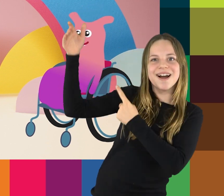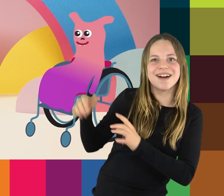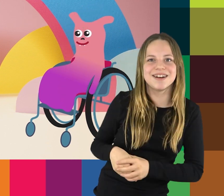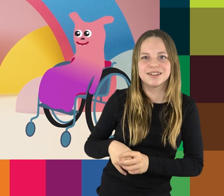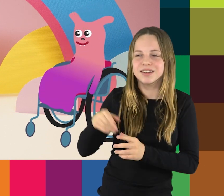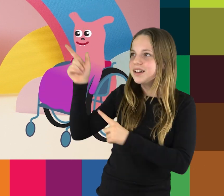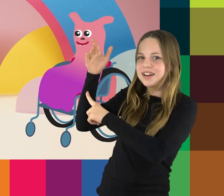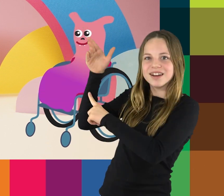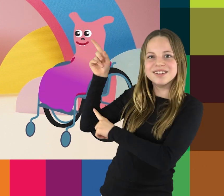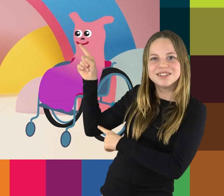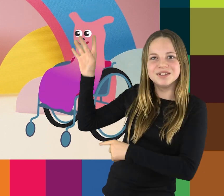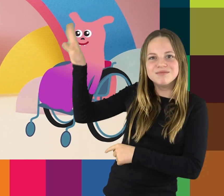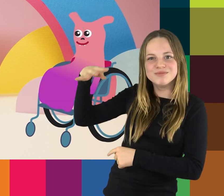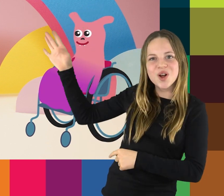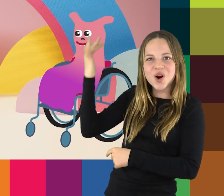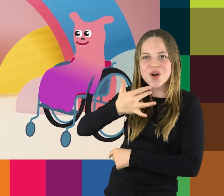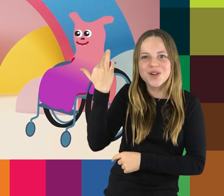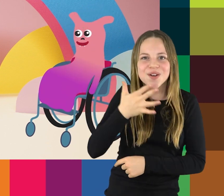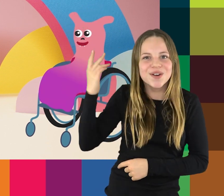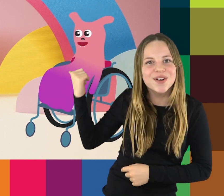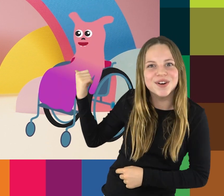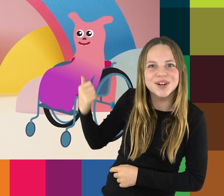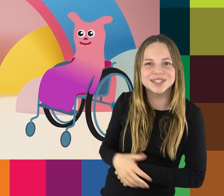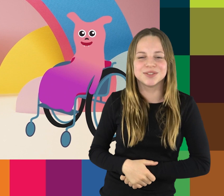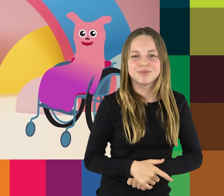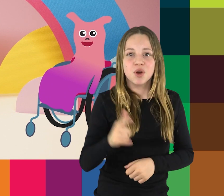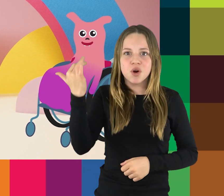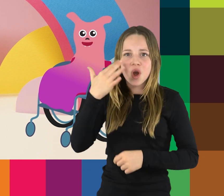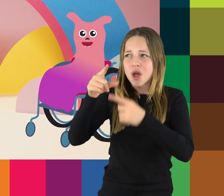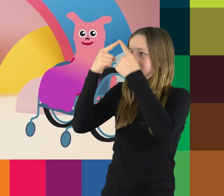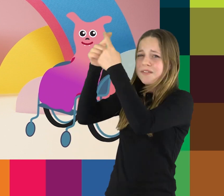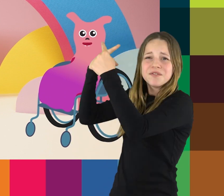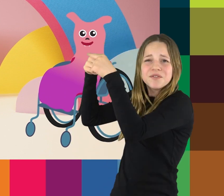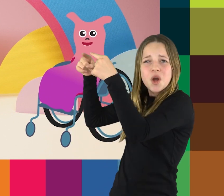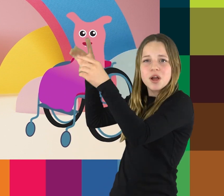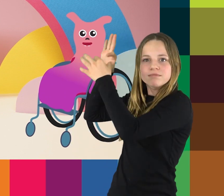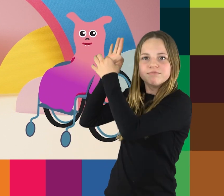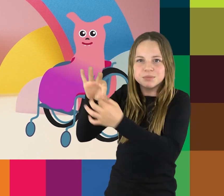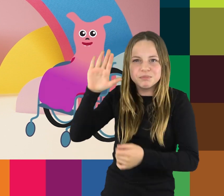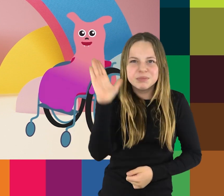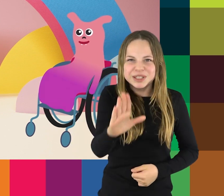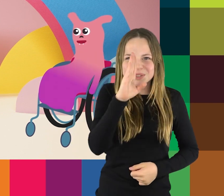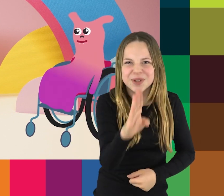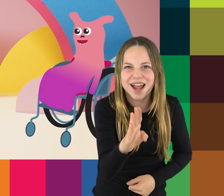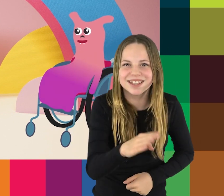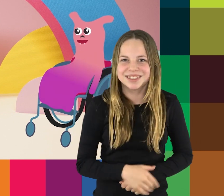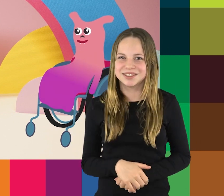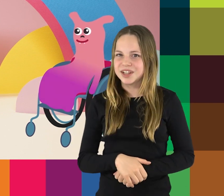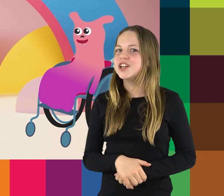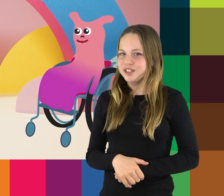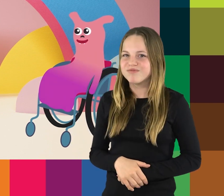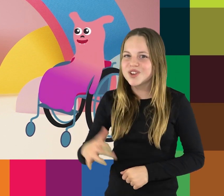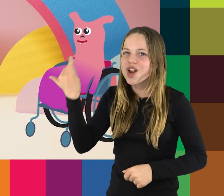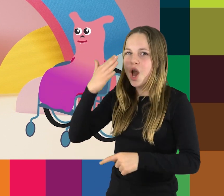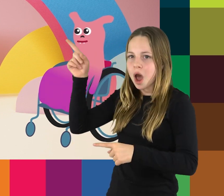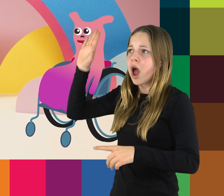J'ai trouvé la couleur sur le drapeau. Chaque couleur montre un droit qu'ont les enfants. Faisons tourner les couleurs